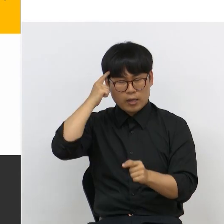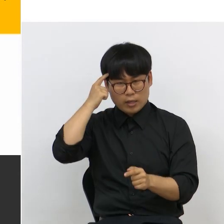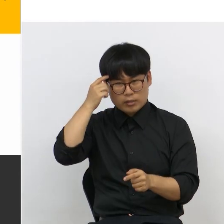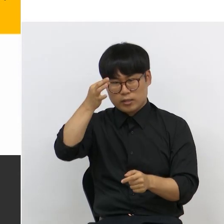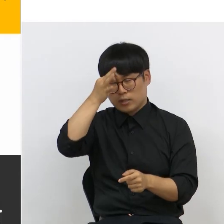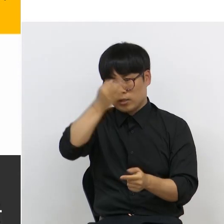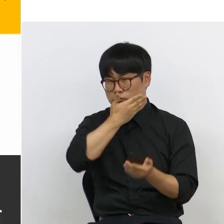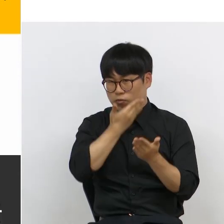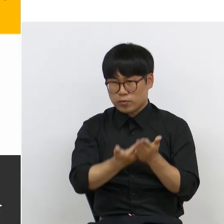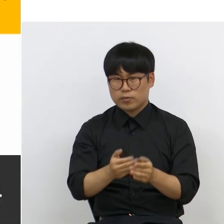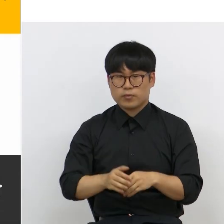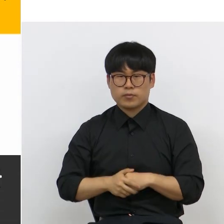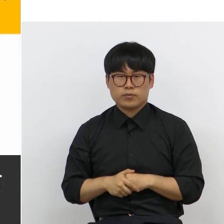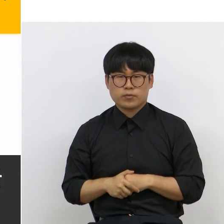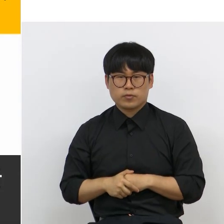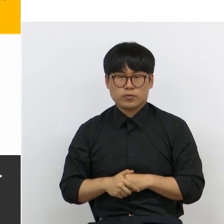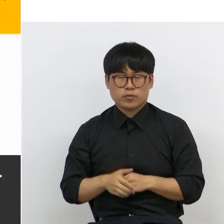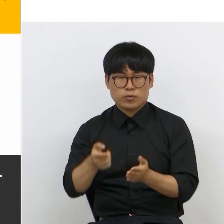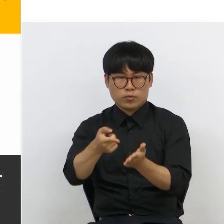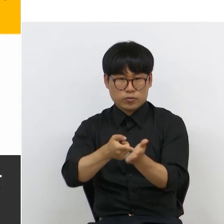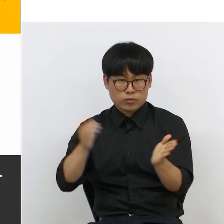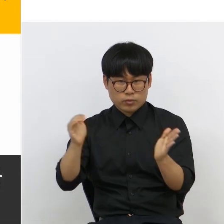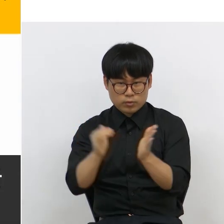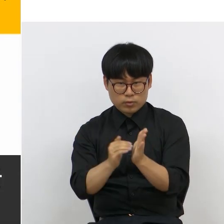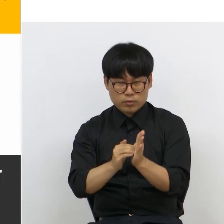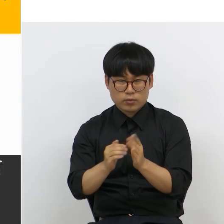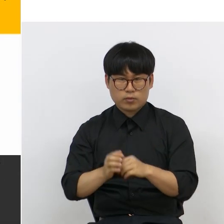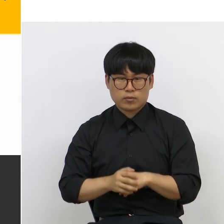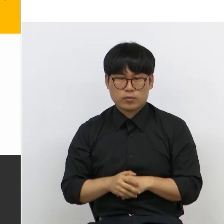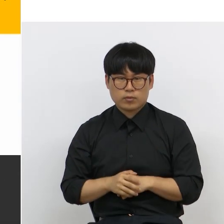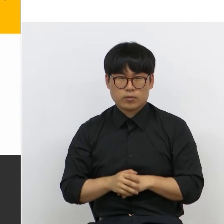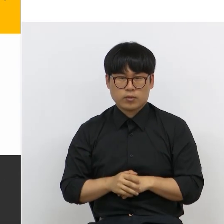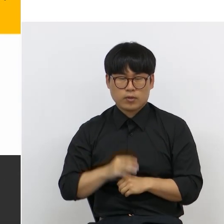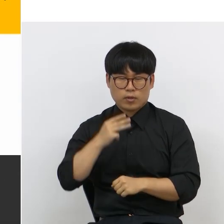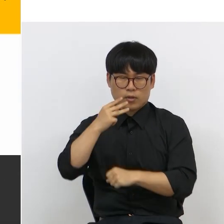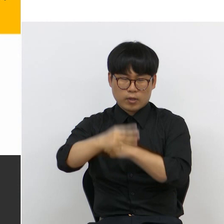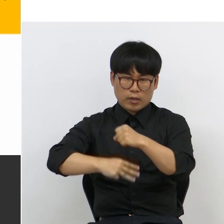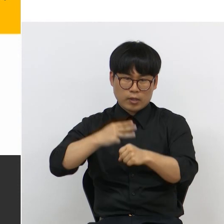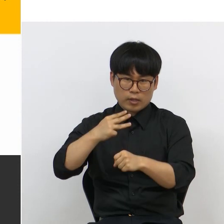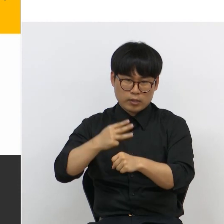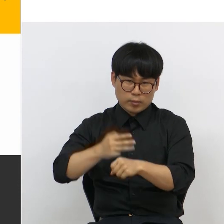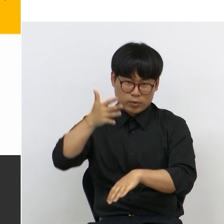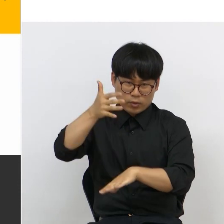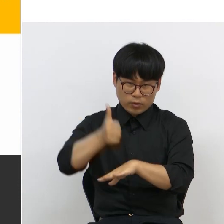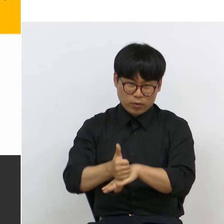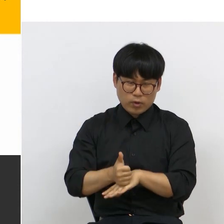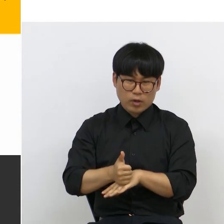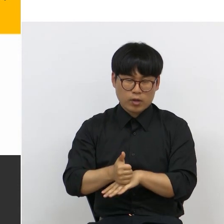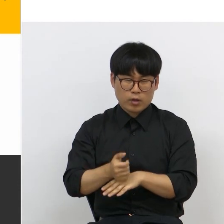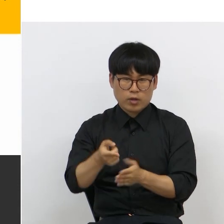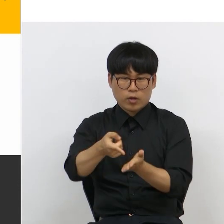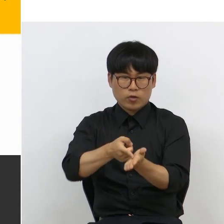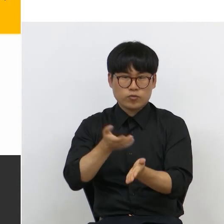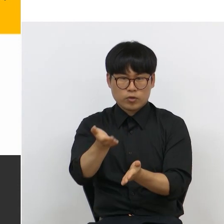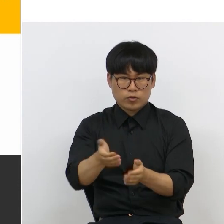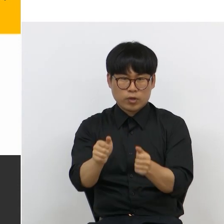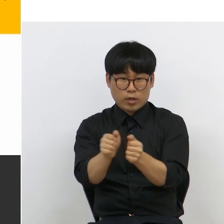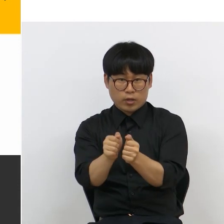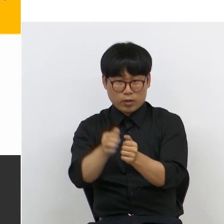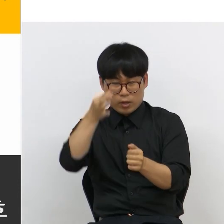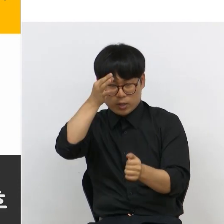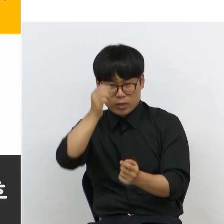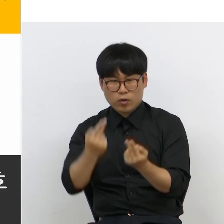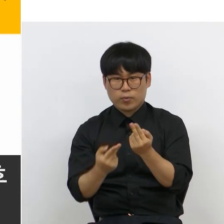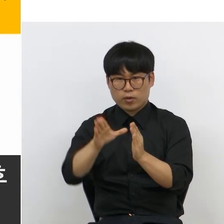서울대학교 병원의 데이터지만 수술하고 난 3년 후의 결과를 수술 전에 우리가 뇌의 기능하고